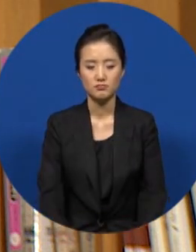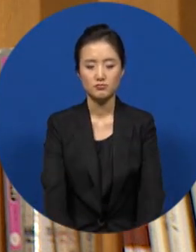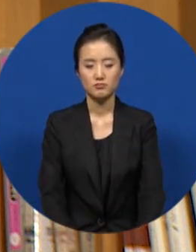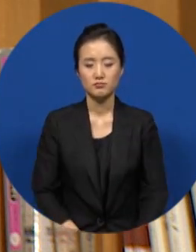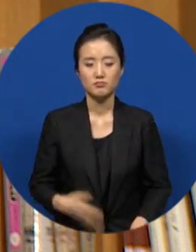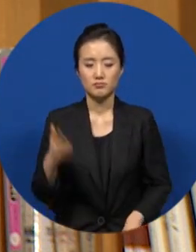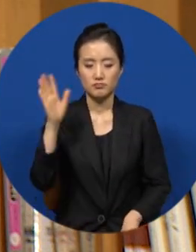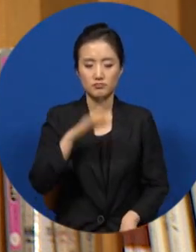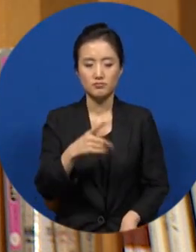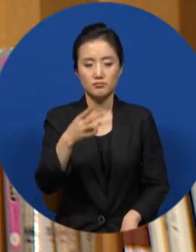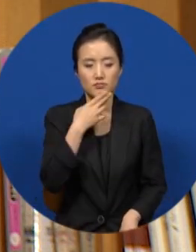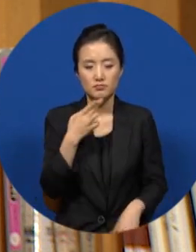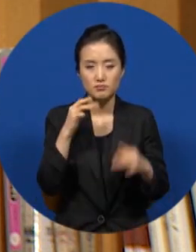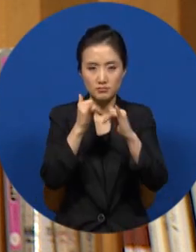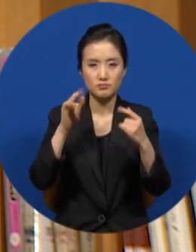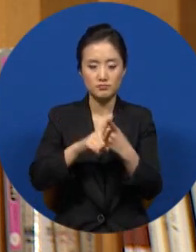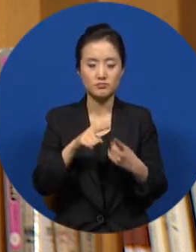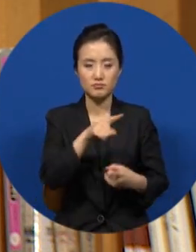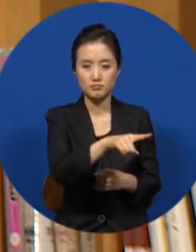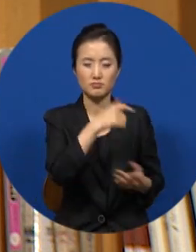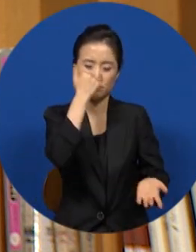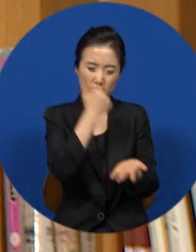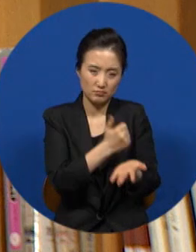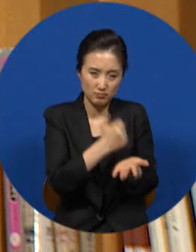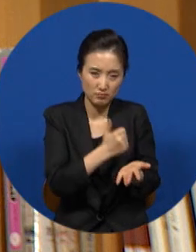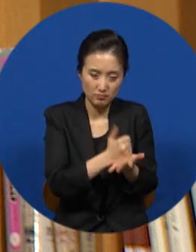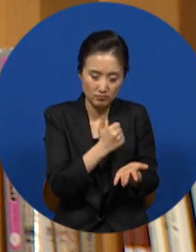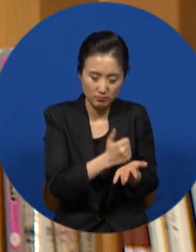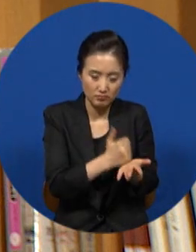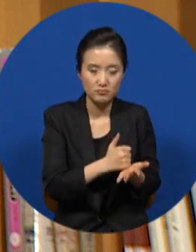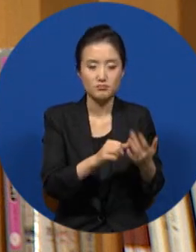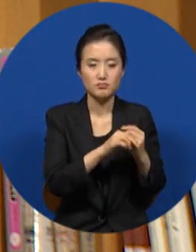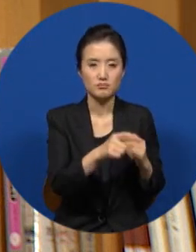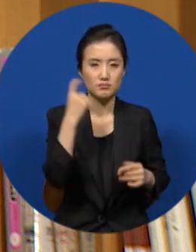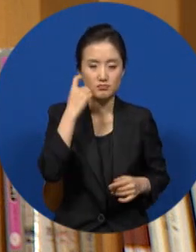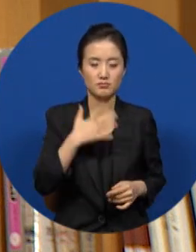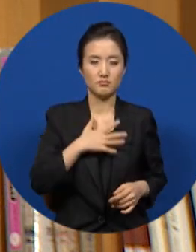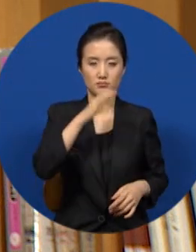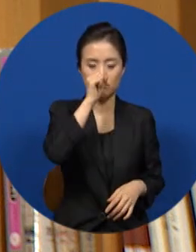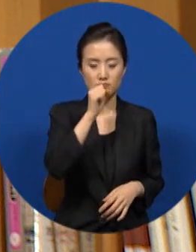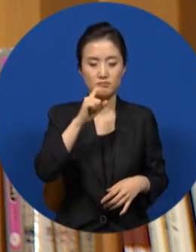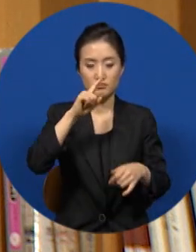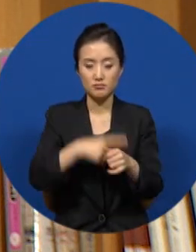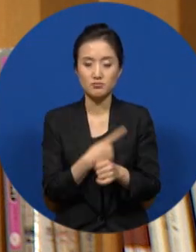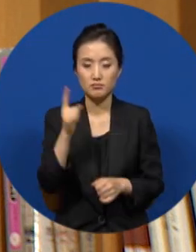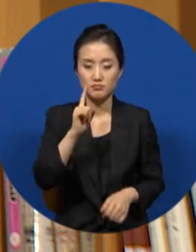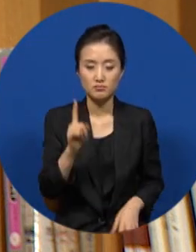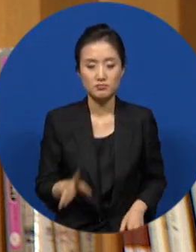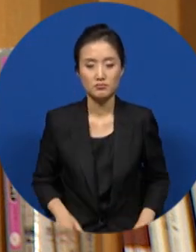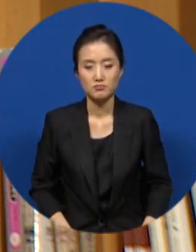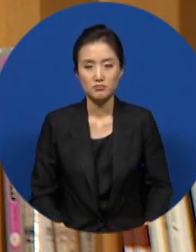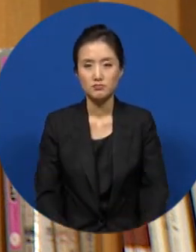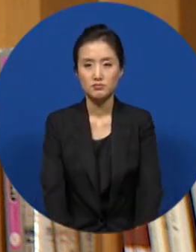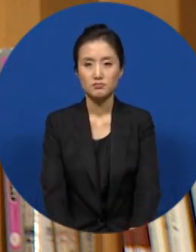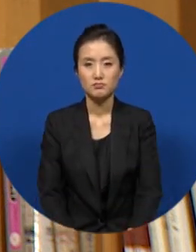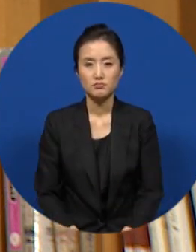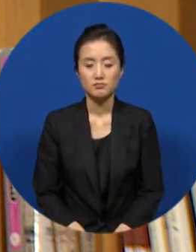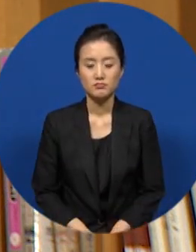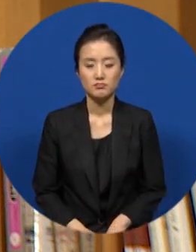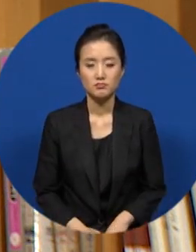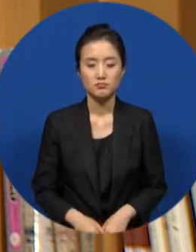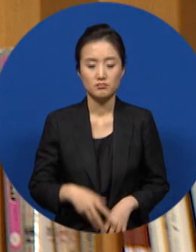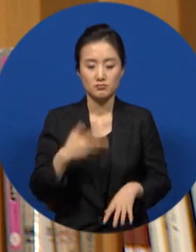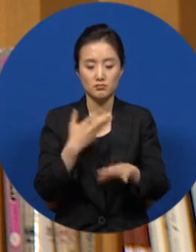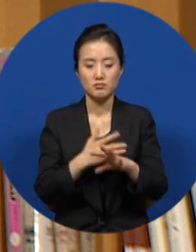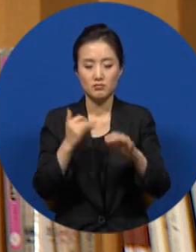사람이 없는 자리에서 무지하게 칭찬을 해주지 않습니까? 굉장히 스스로 기분이 좋습니다. 그래서 손 쌓는 길이 딴게 없어요. 그러니까